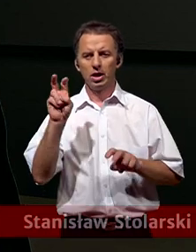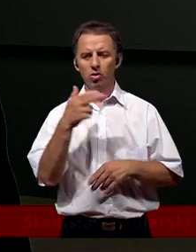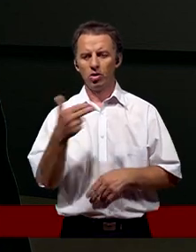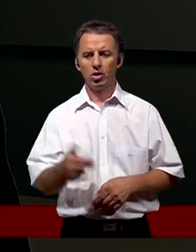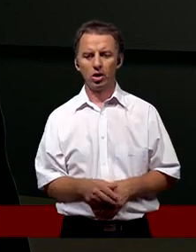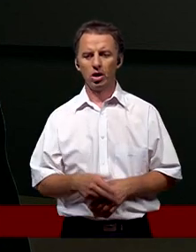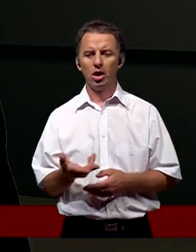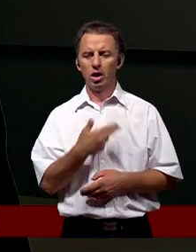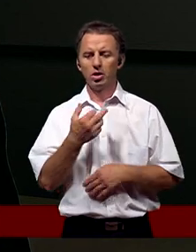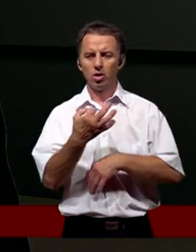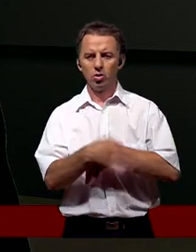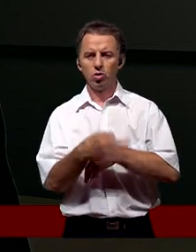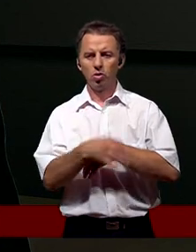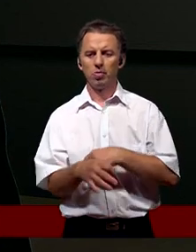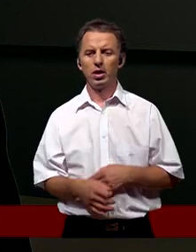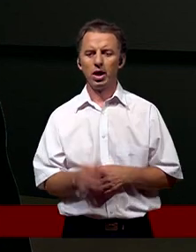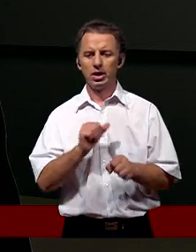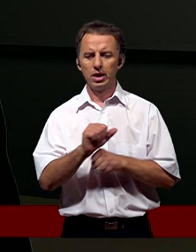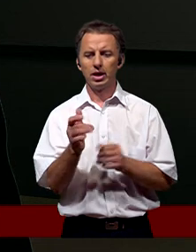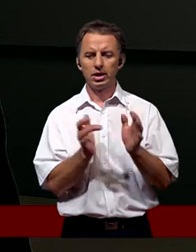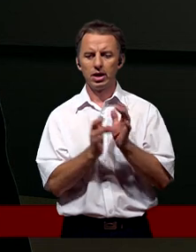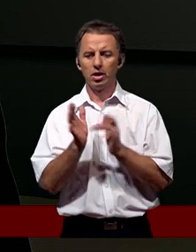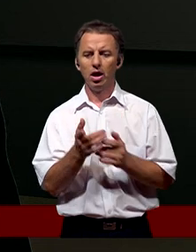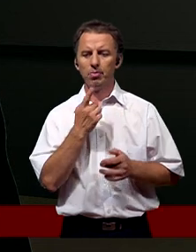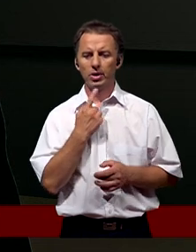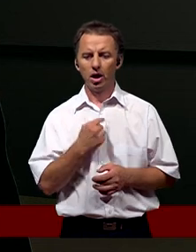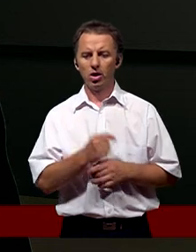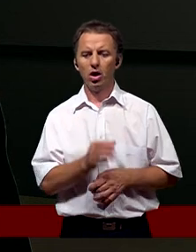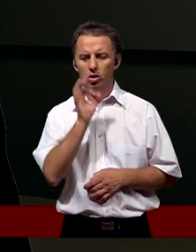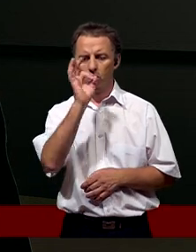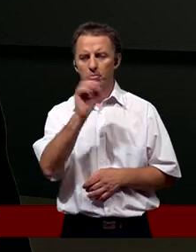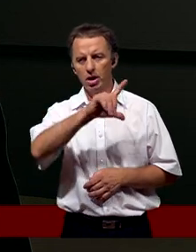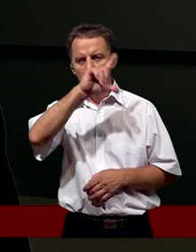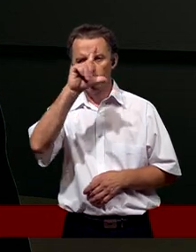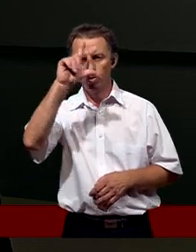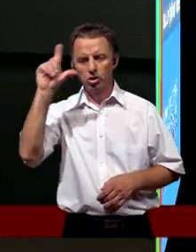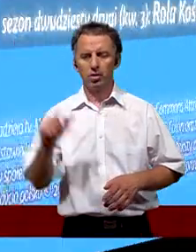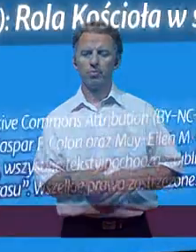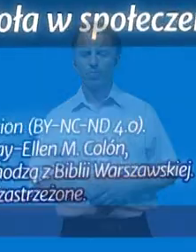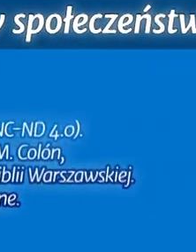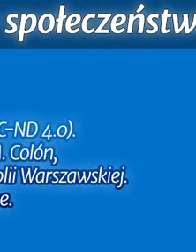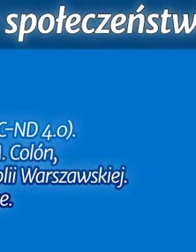tytuł naszego studium jest Jezus pragnął dobra ludzi.